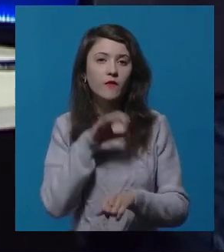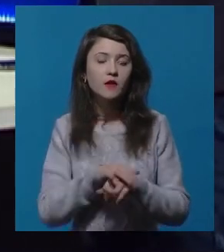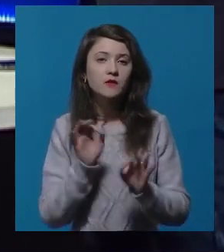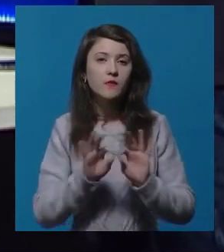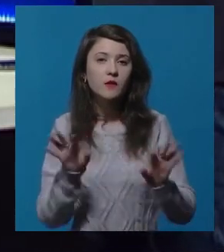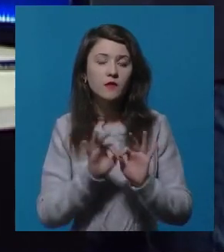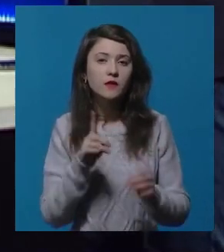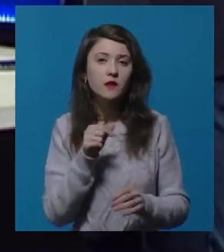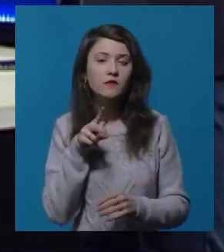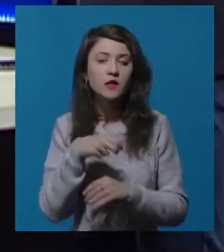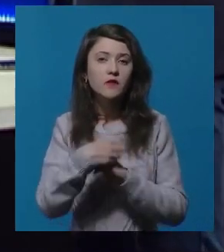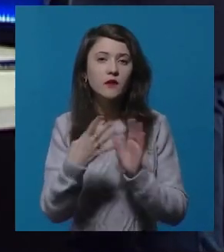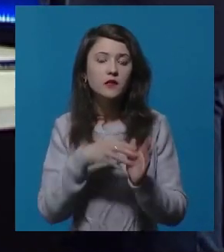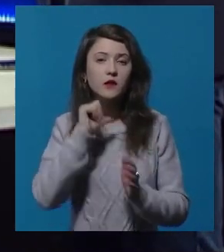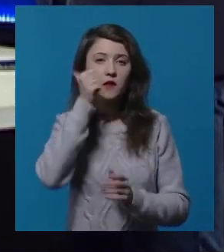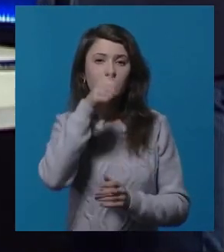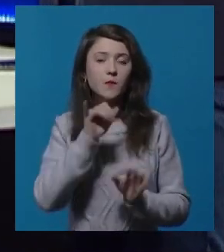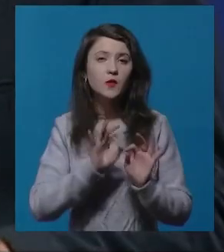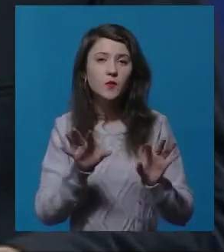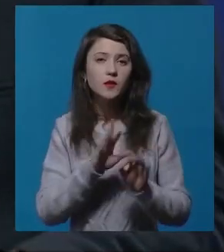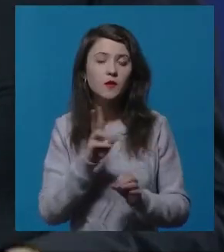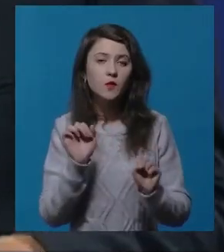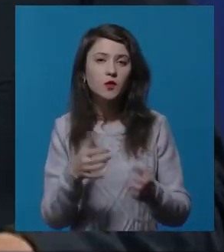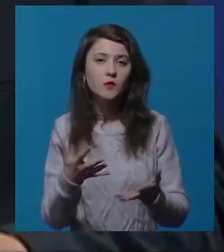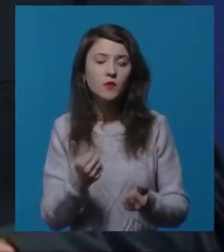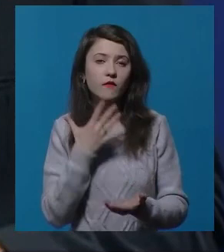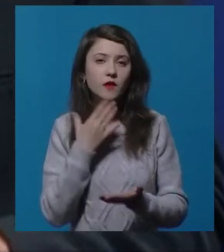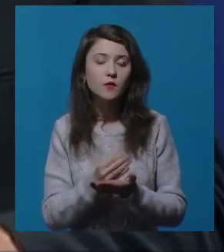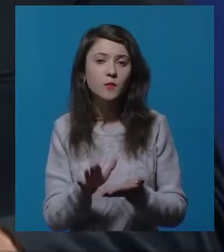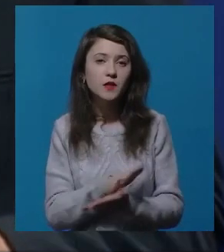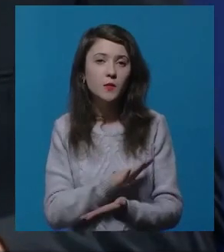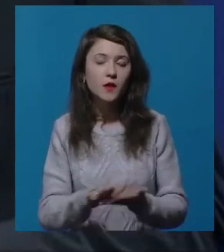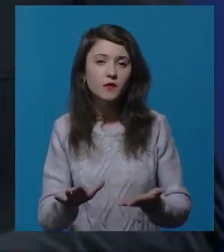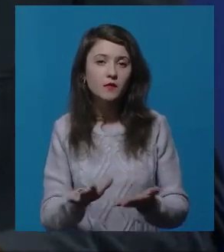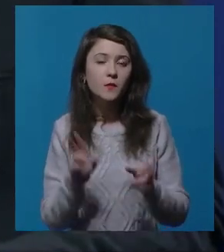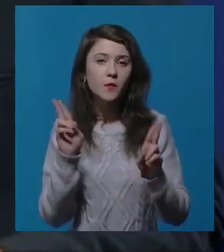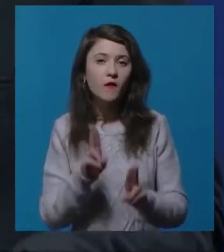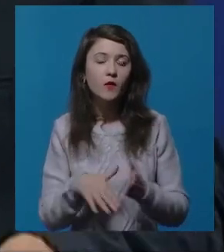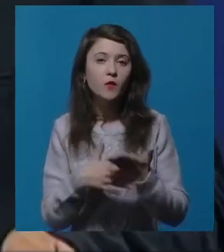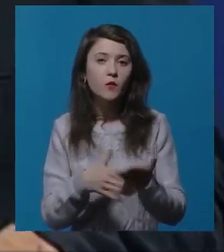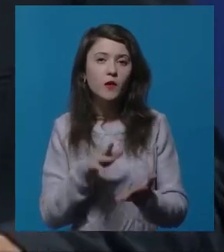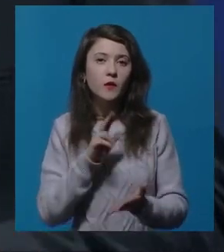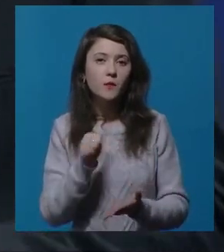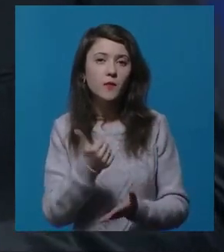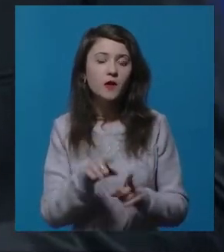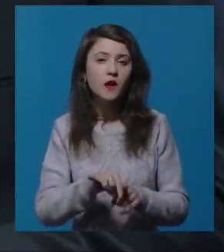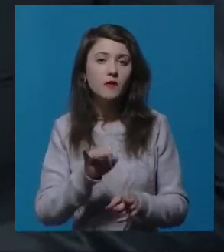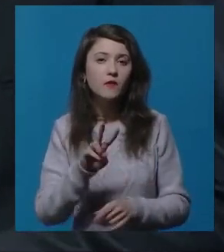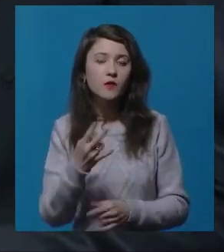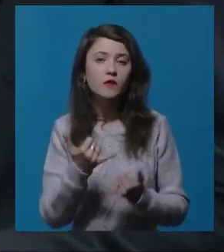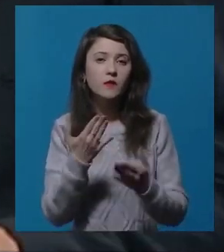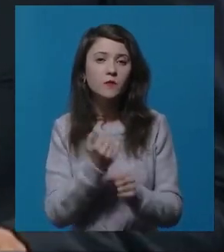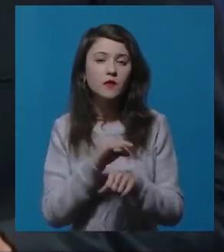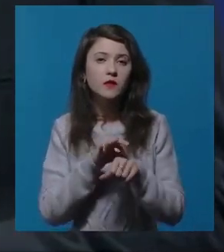за 2019 рік та розповів, як можна отримати власне безоплатну правову допомогу, як первинну, так і вторинну. Для вас працював